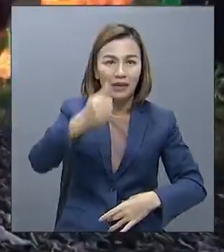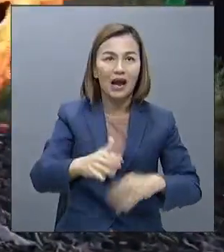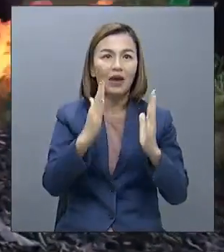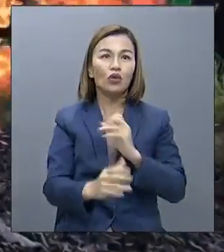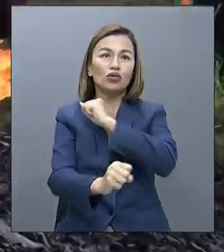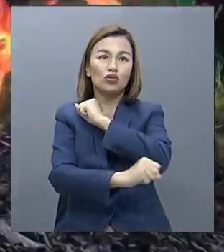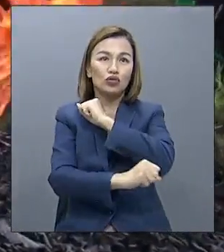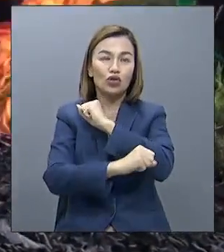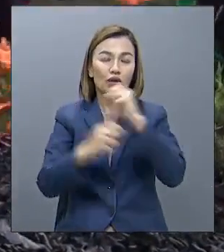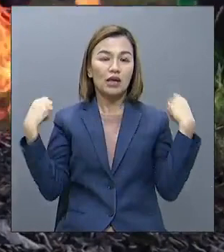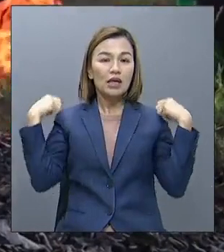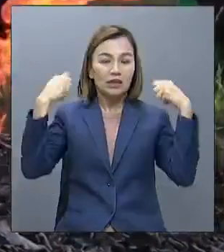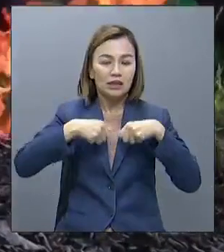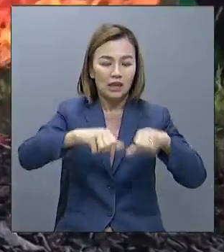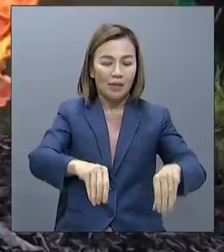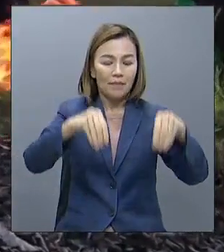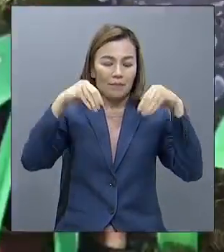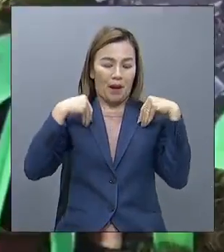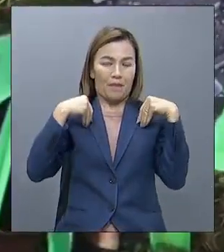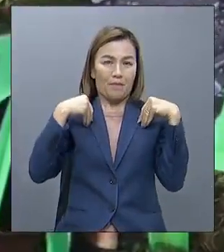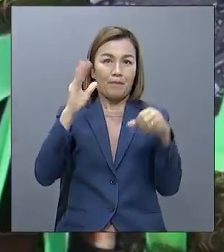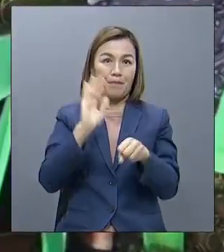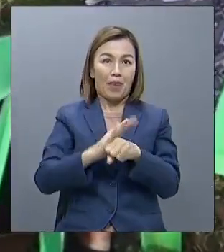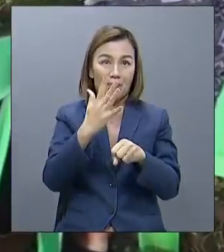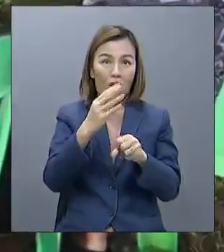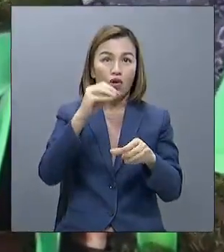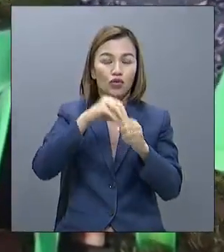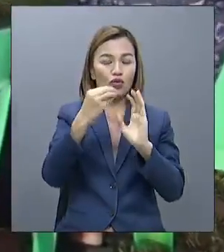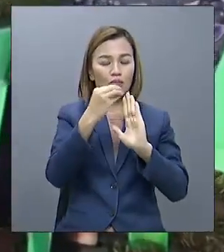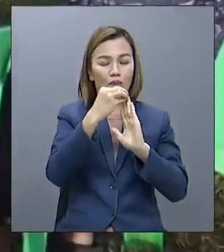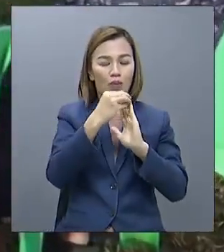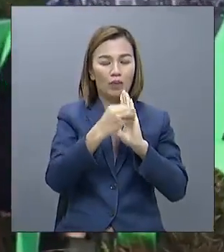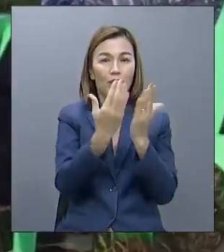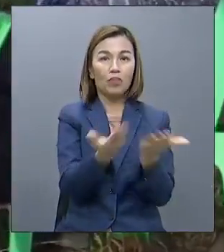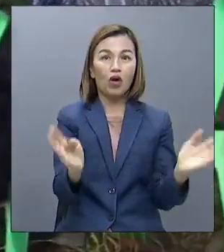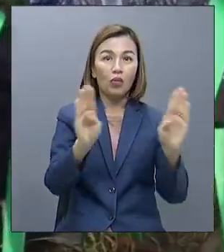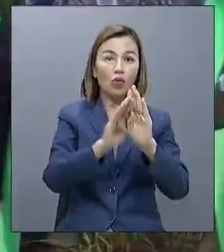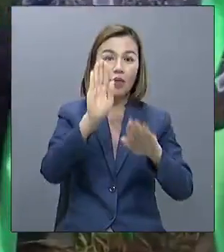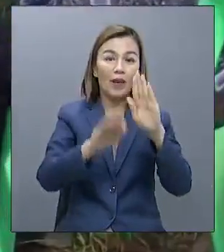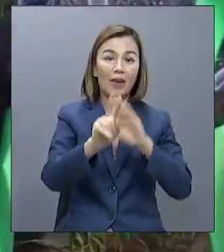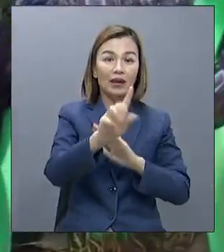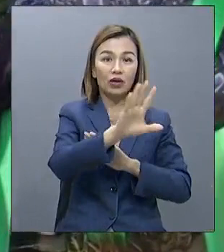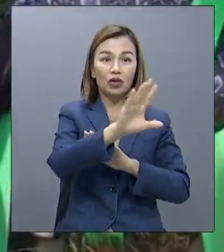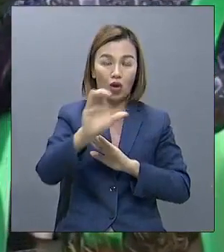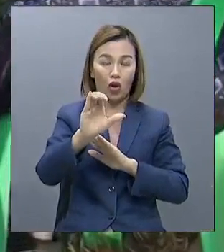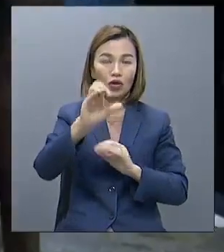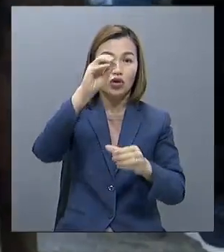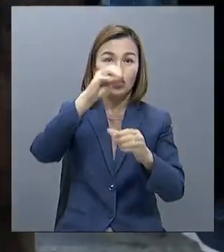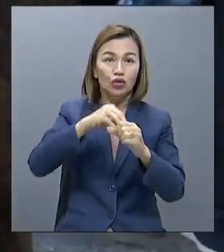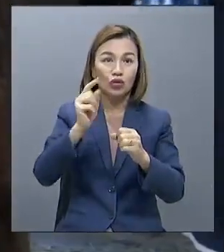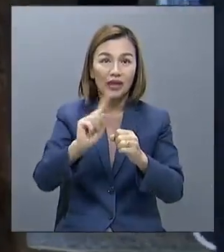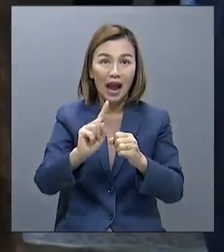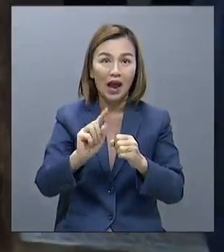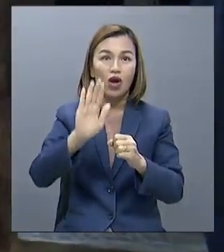คลนเครื่องนุ่งห่มกันหนาวในพื้นที่ตามแนวชายแดนกว่า100ครัวเรือนในพื้นที่ตำบลกลางอำเภอเดชอุดม